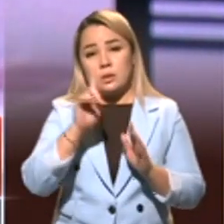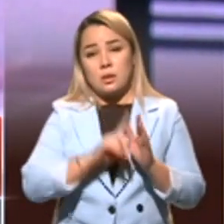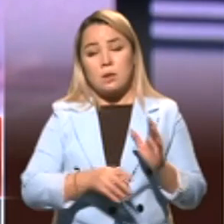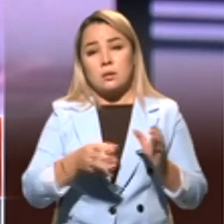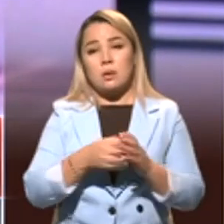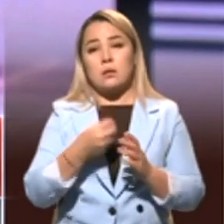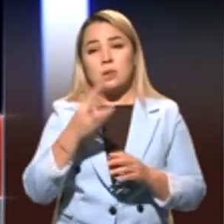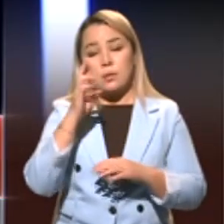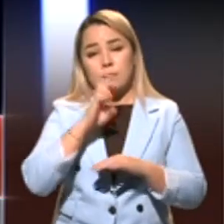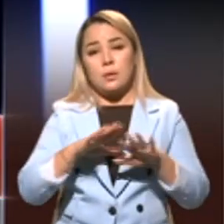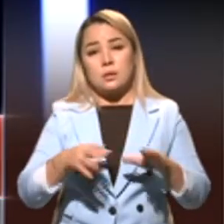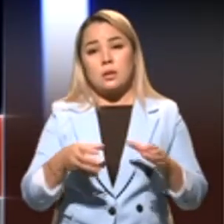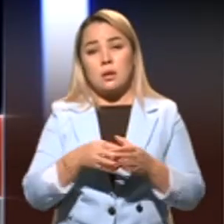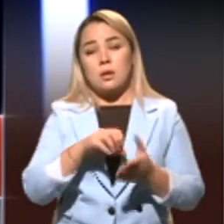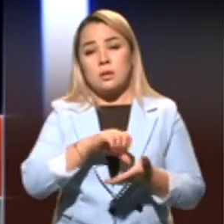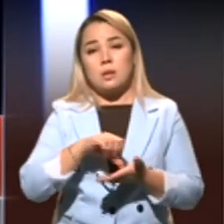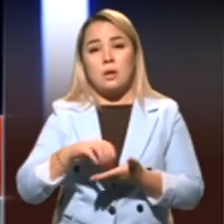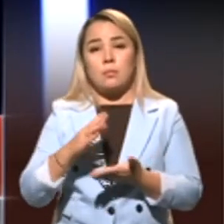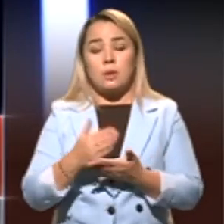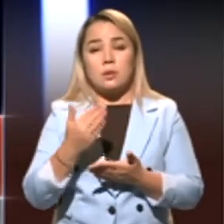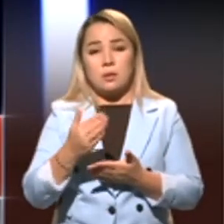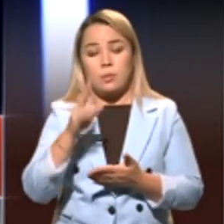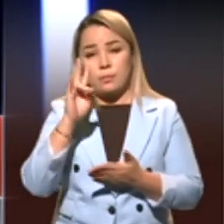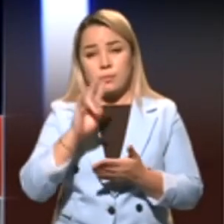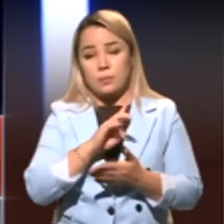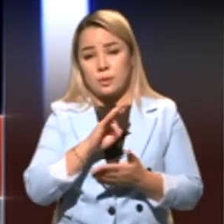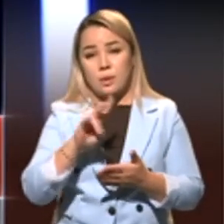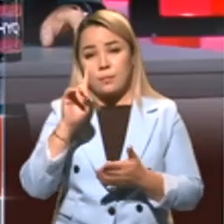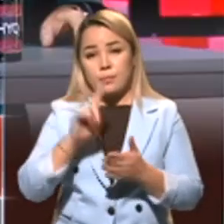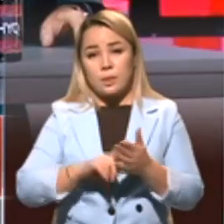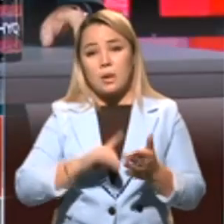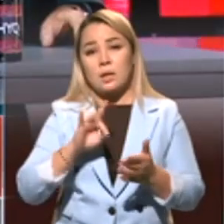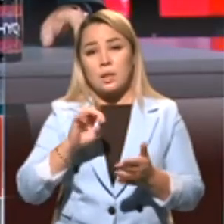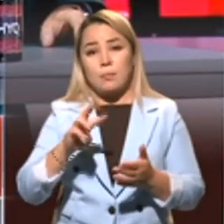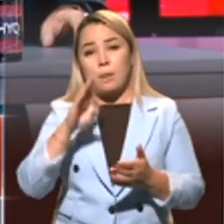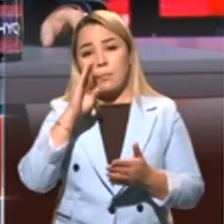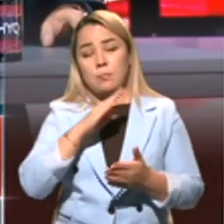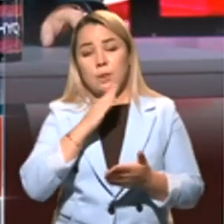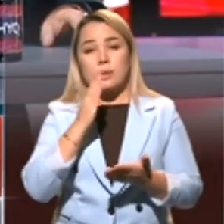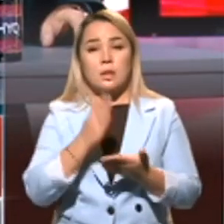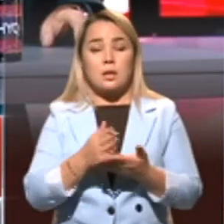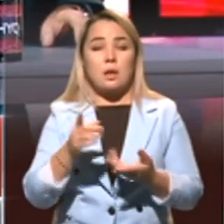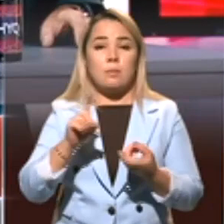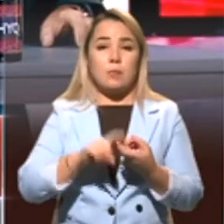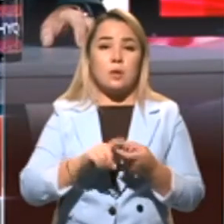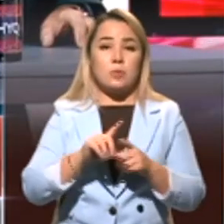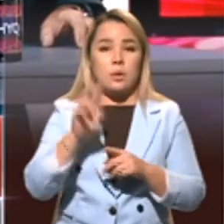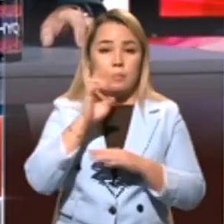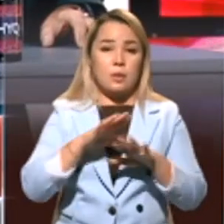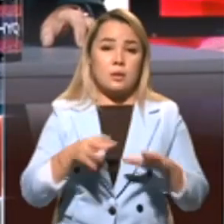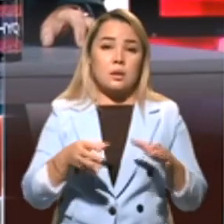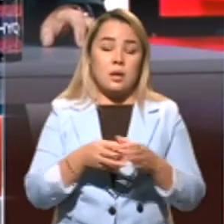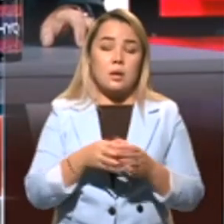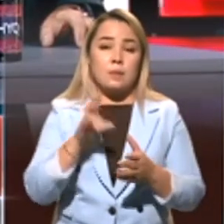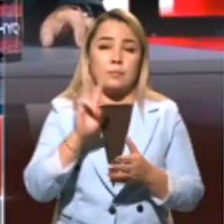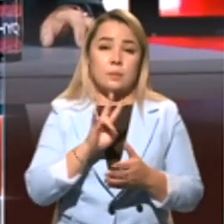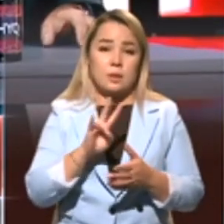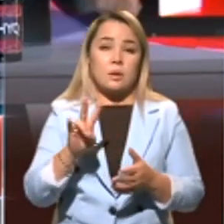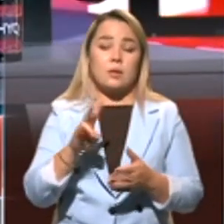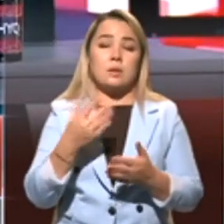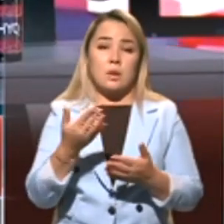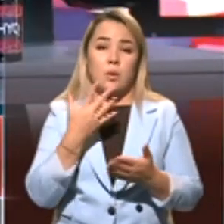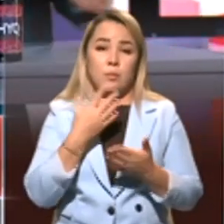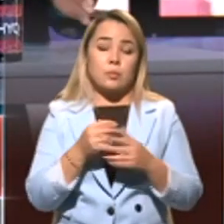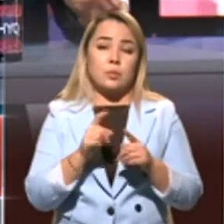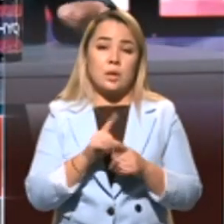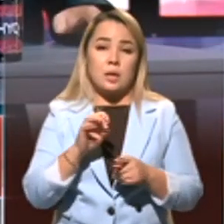қаншама мемлекетте өкілдері бар, және де ол католик Рим папасымен тікелей байланысты. Егер сол мемлекеттегі католиктерге бір қиындық туатын болса,